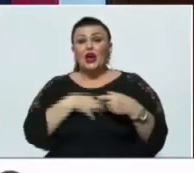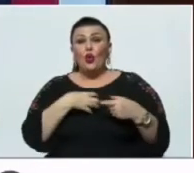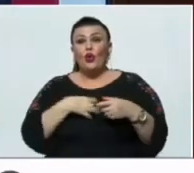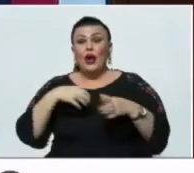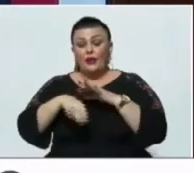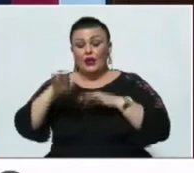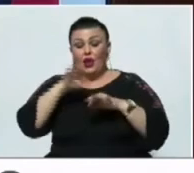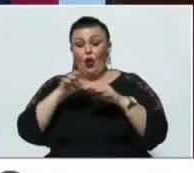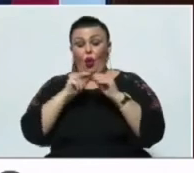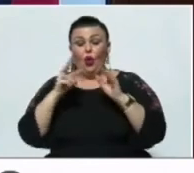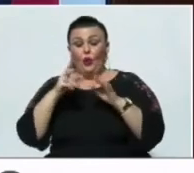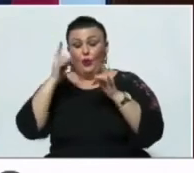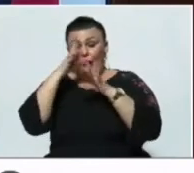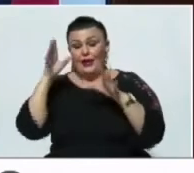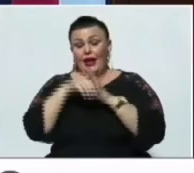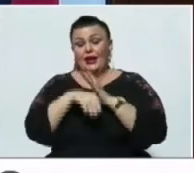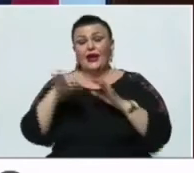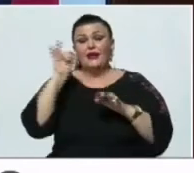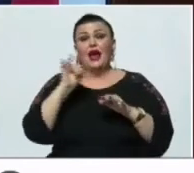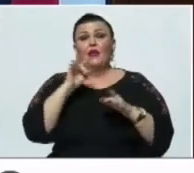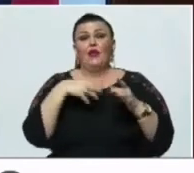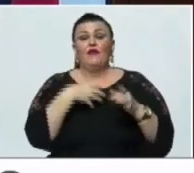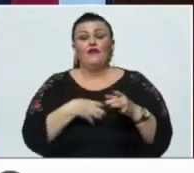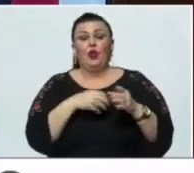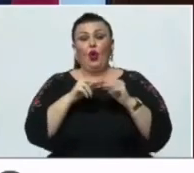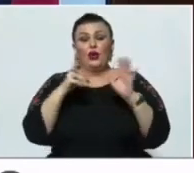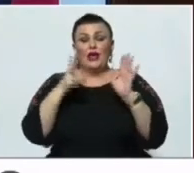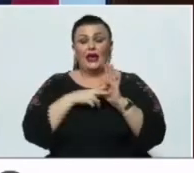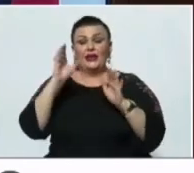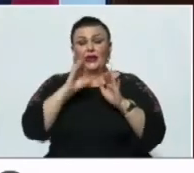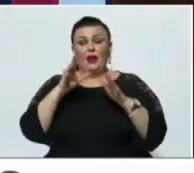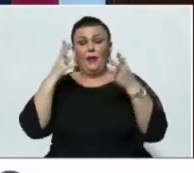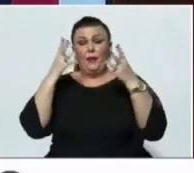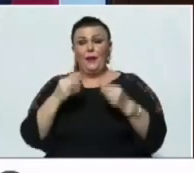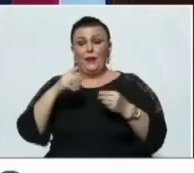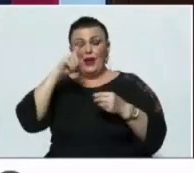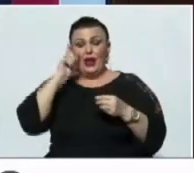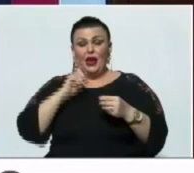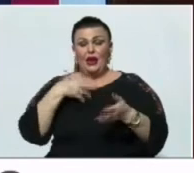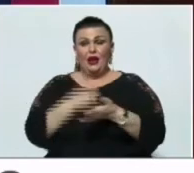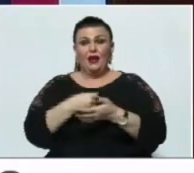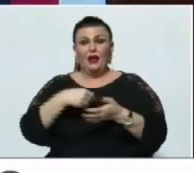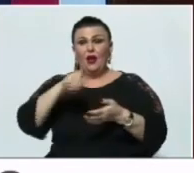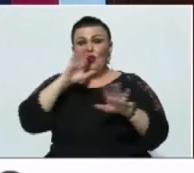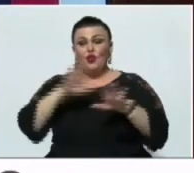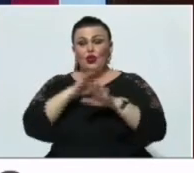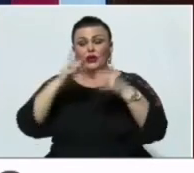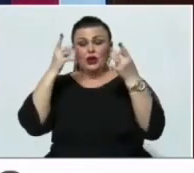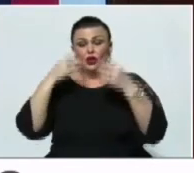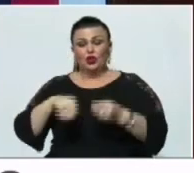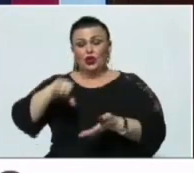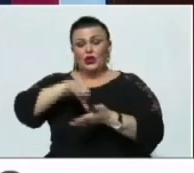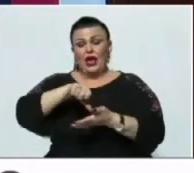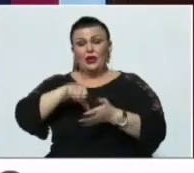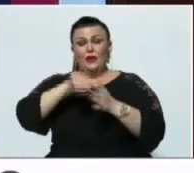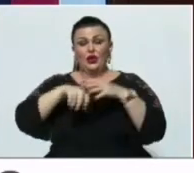isə mədəniyyət tariximizin önəmli günü olan 18 sentyabr Milli Musiqi gününə həsr olunmuş tədbirdir.